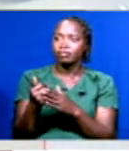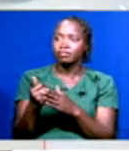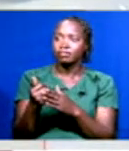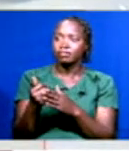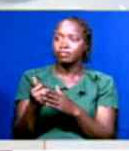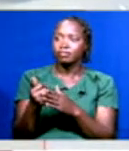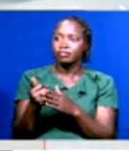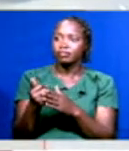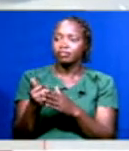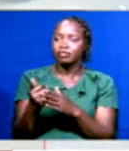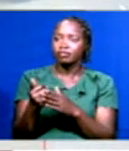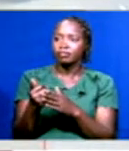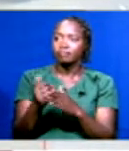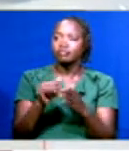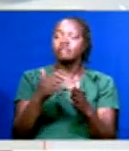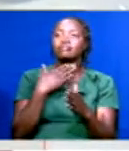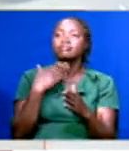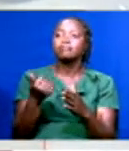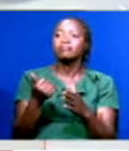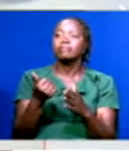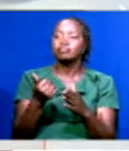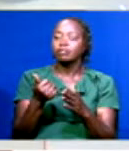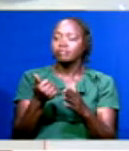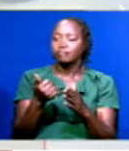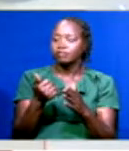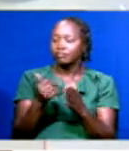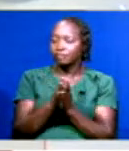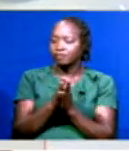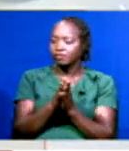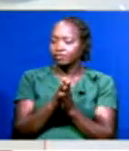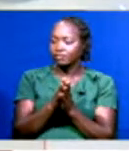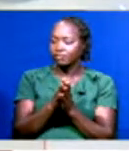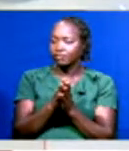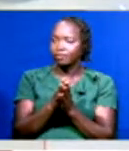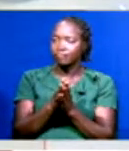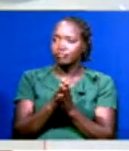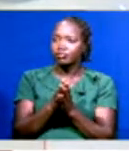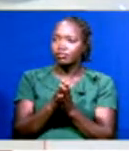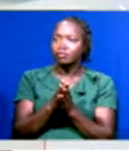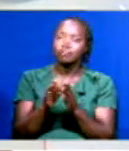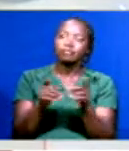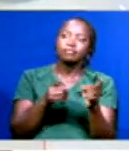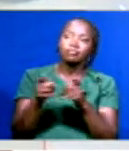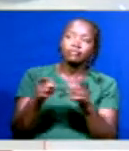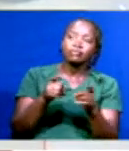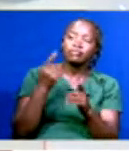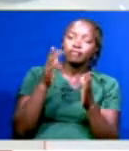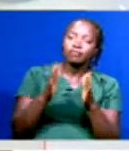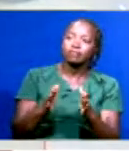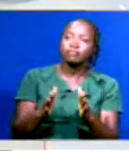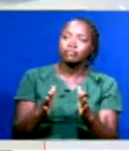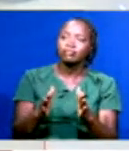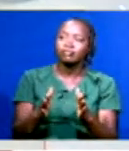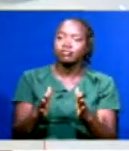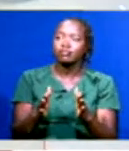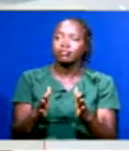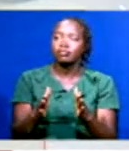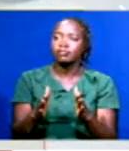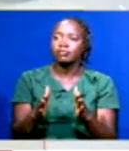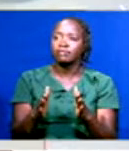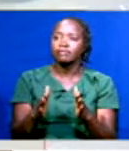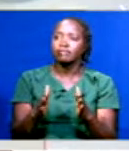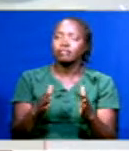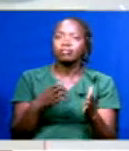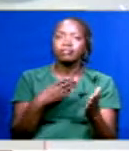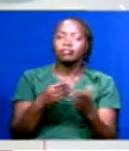gas vile anataka. Mambo ya maziwa tumesema, there has been a monopoly by one person. Amenunua kampuni